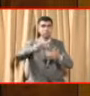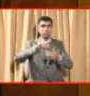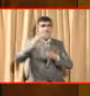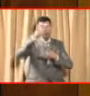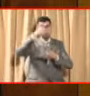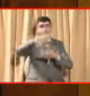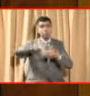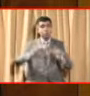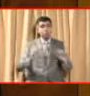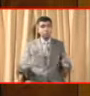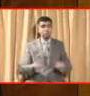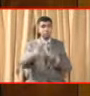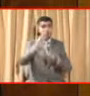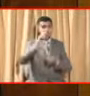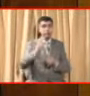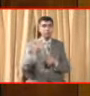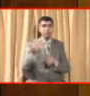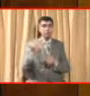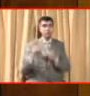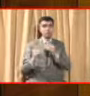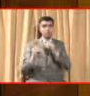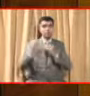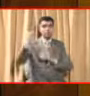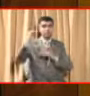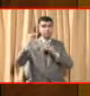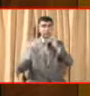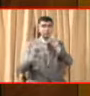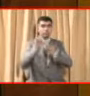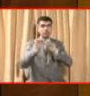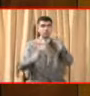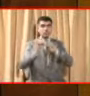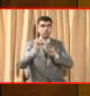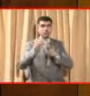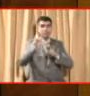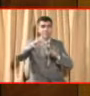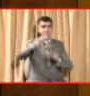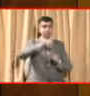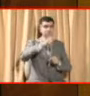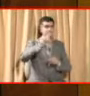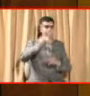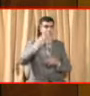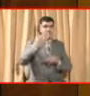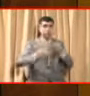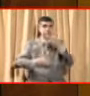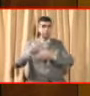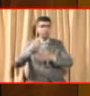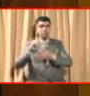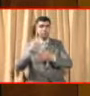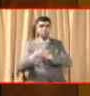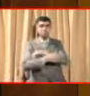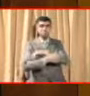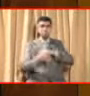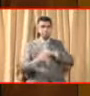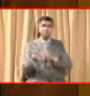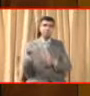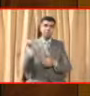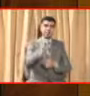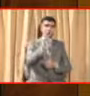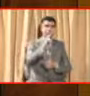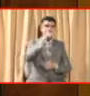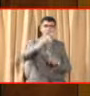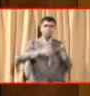وفي تخفيض الكلفة الاقتصادية والاجتماعية للتغييرات وفي التخفيف من حدة الفقر الذي تواجهه فئات